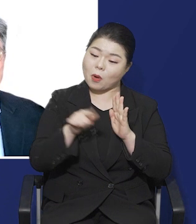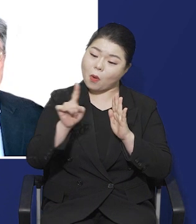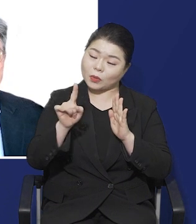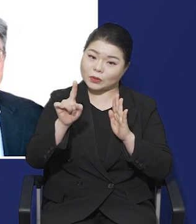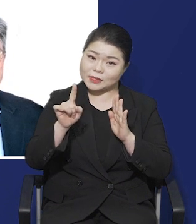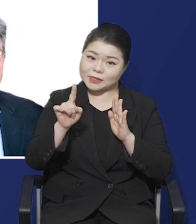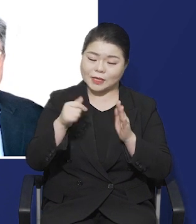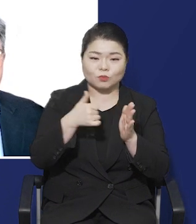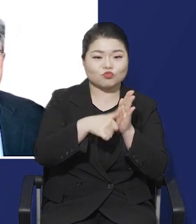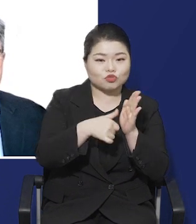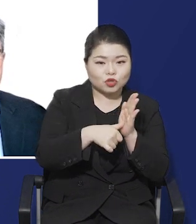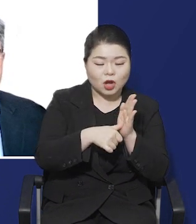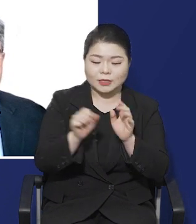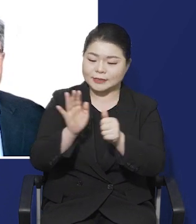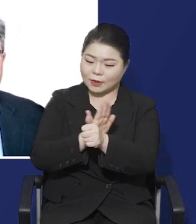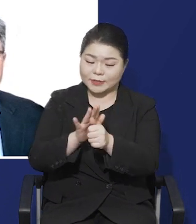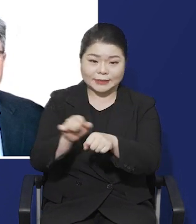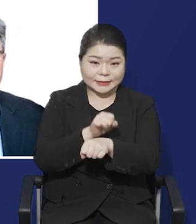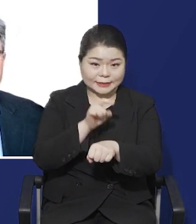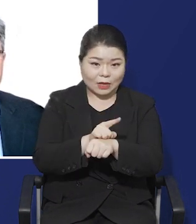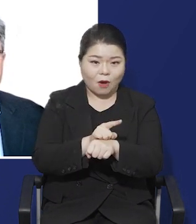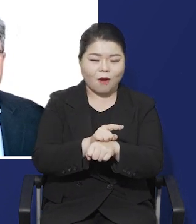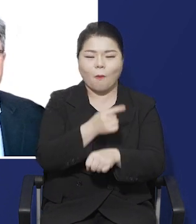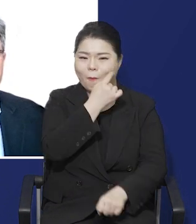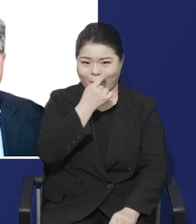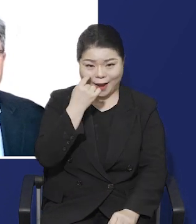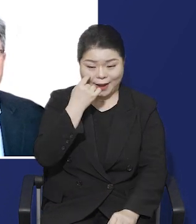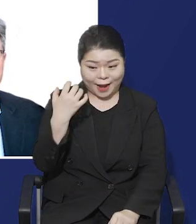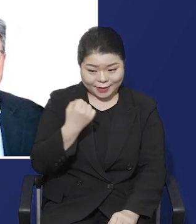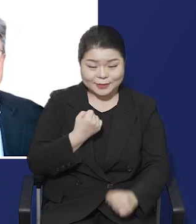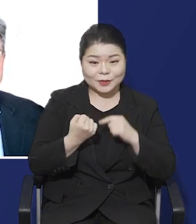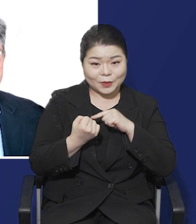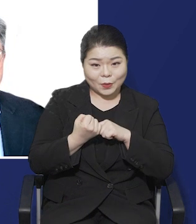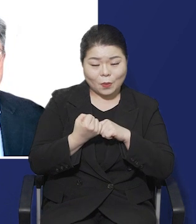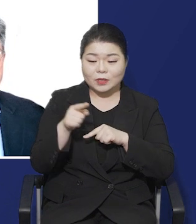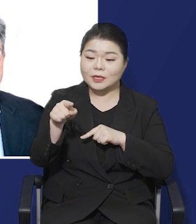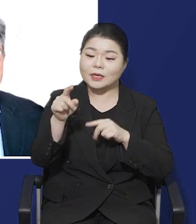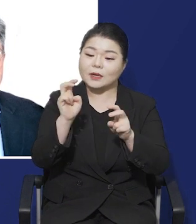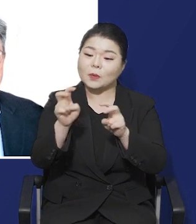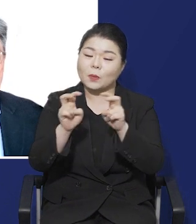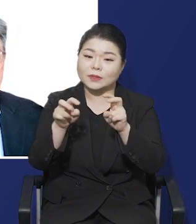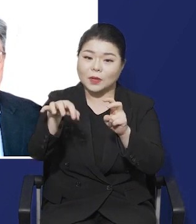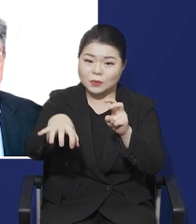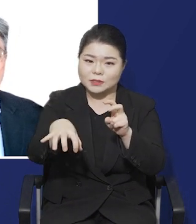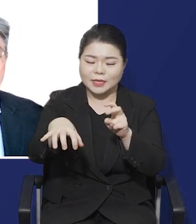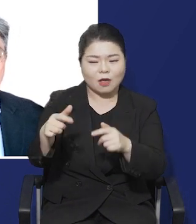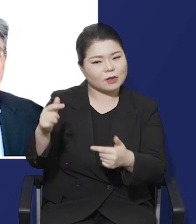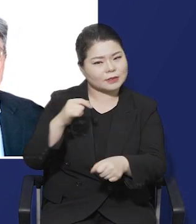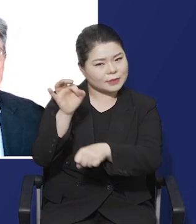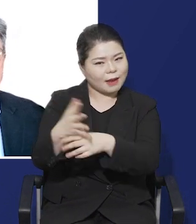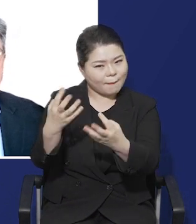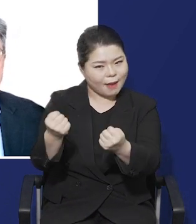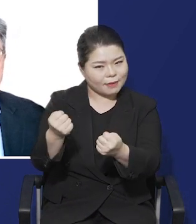그리고 제품이나 서비스의 특성을 고려를 해야 되고 타겟되는 시장의 그 사이즈